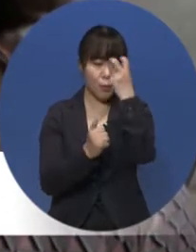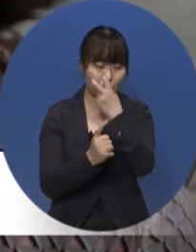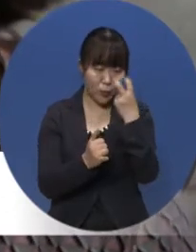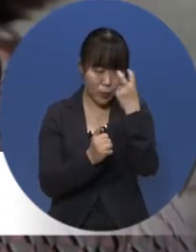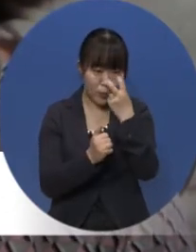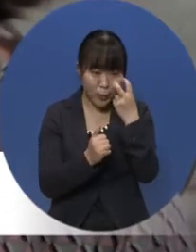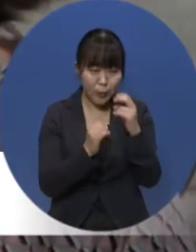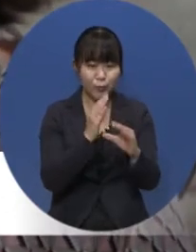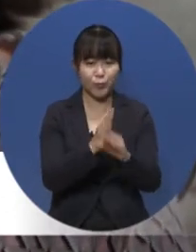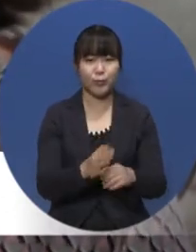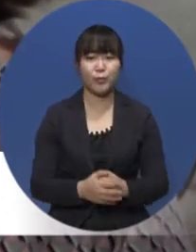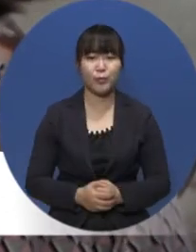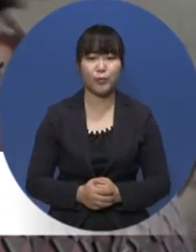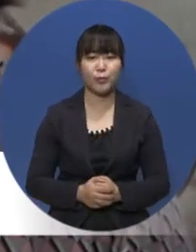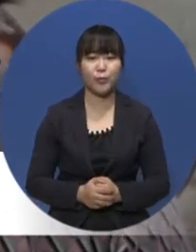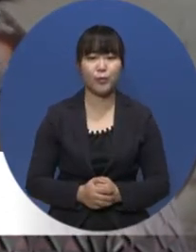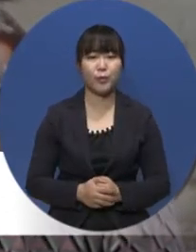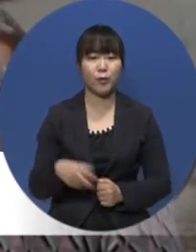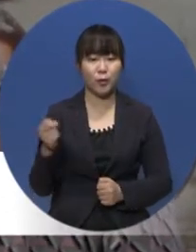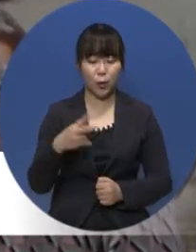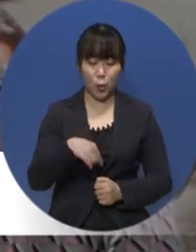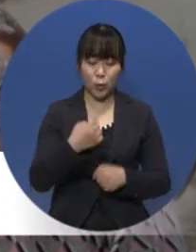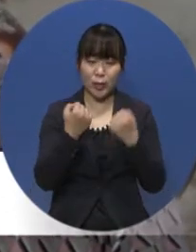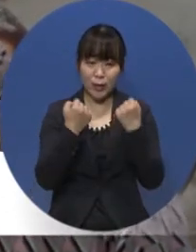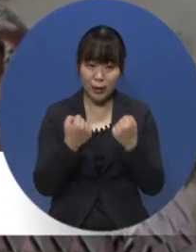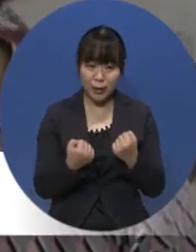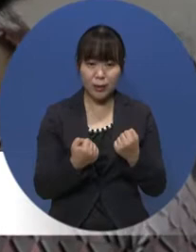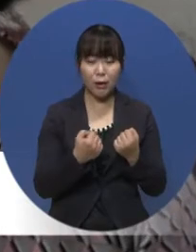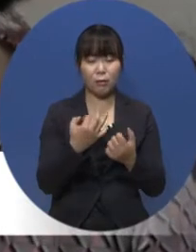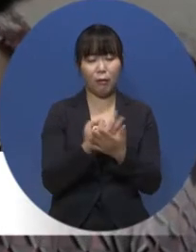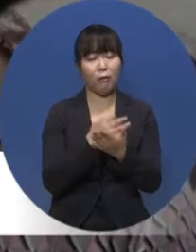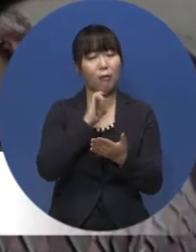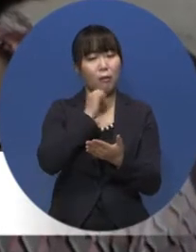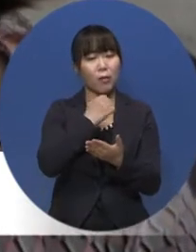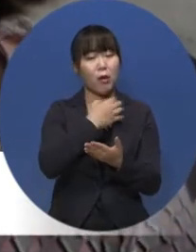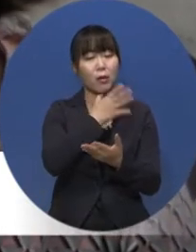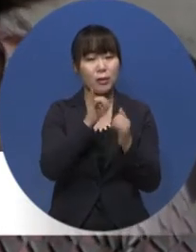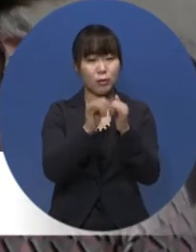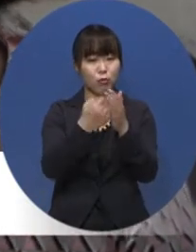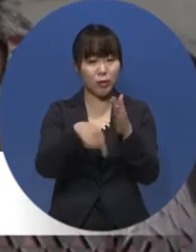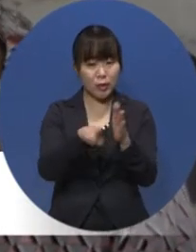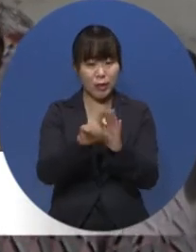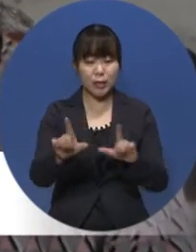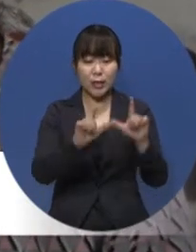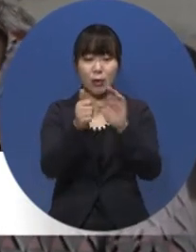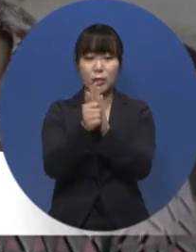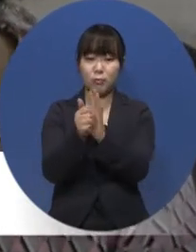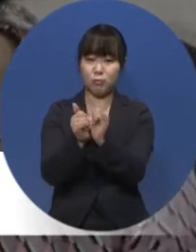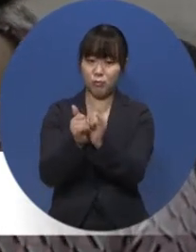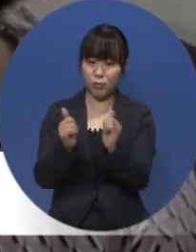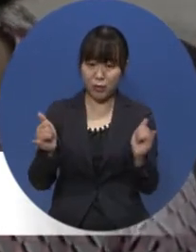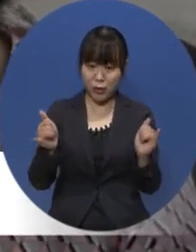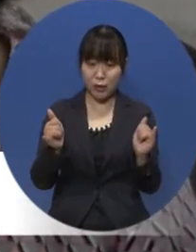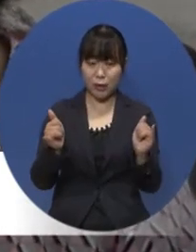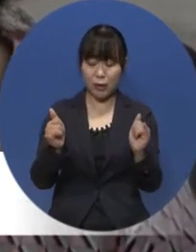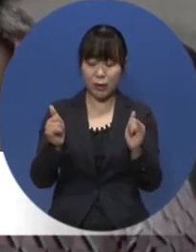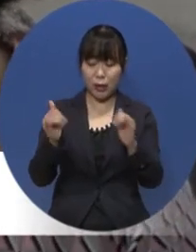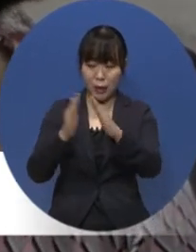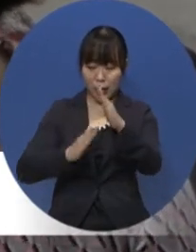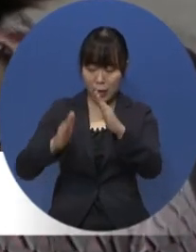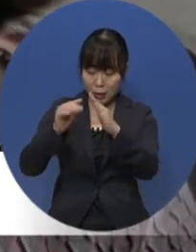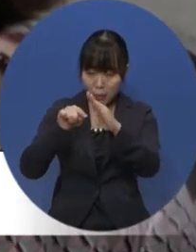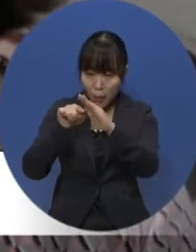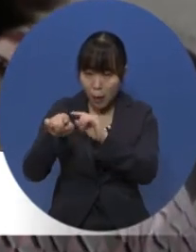모니터링을 실시하고 있습니다. 또한 홀로 계신 저소득 어르신들을 위해서 생활지원사분께서